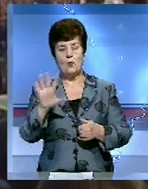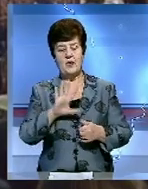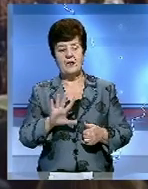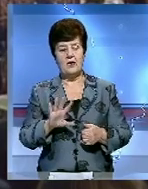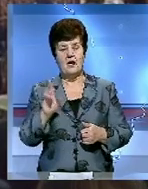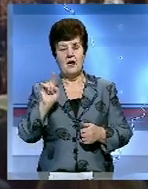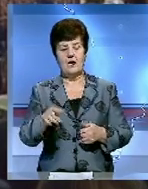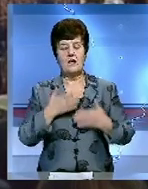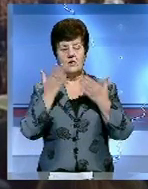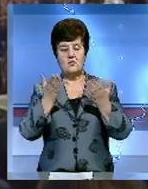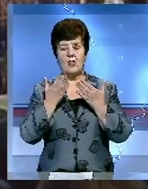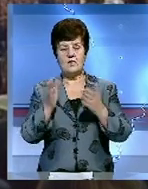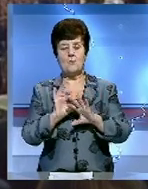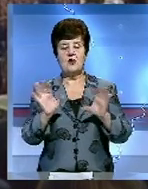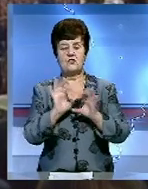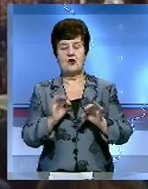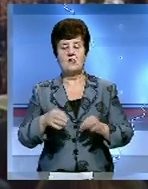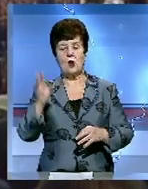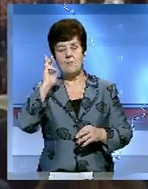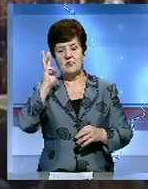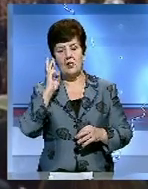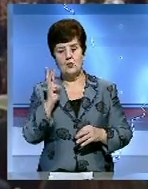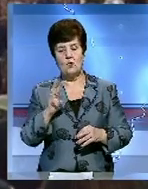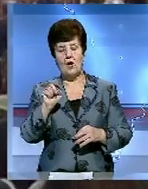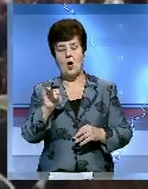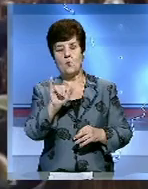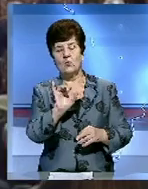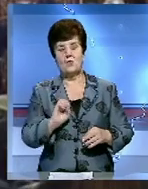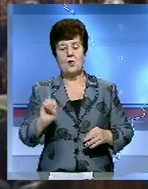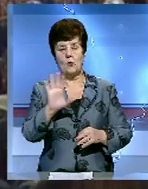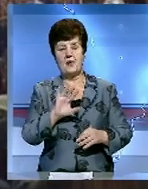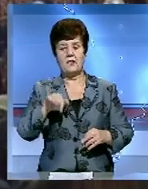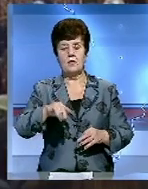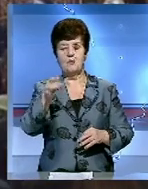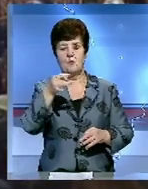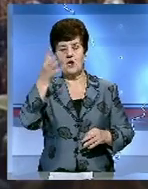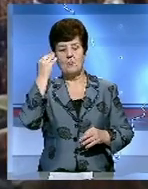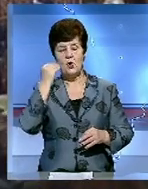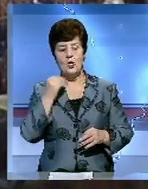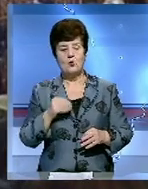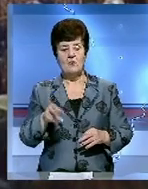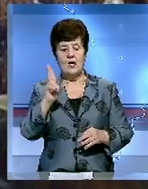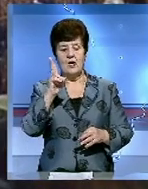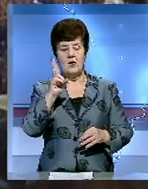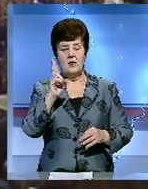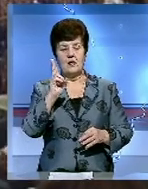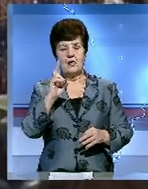citire mesajului din partea domnului ambasador al Uniunii Europene în Republica Moldova, domnului Pirca Tapiola.